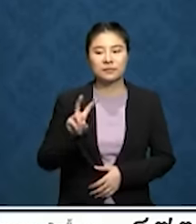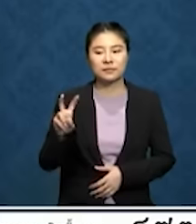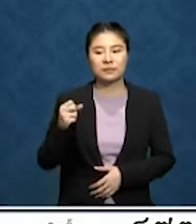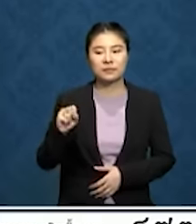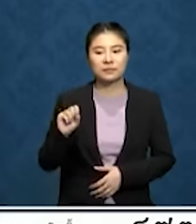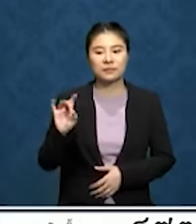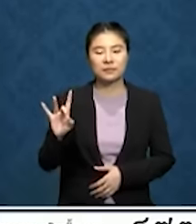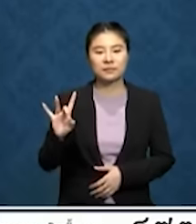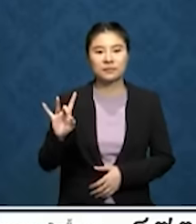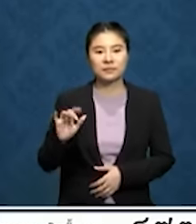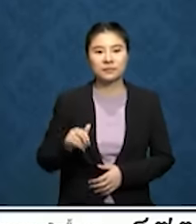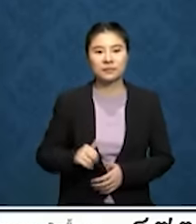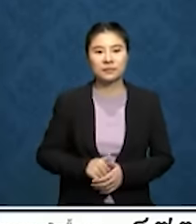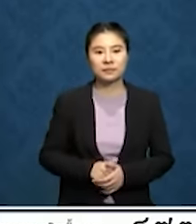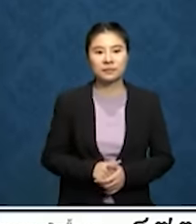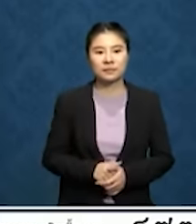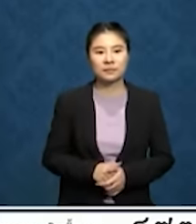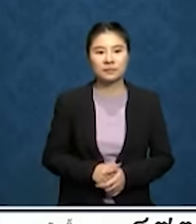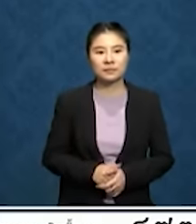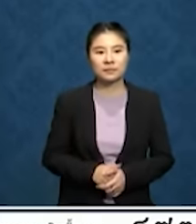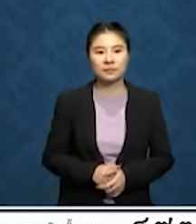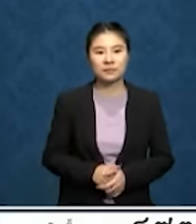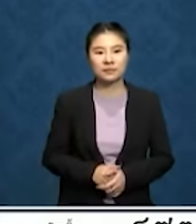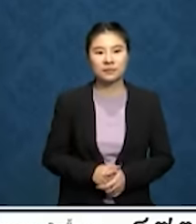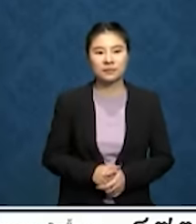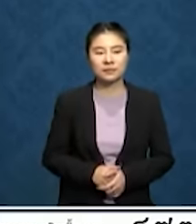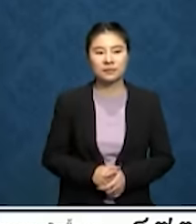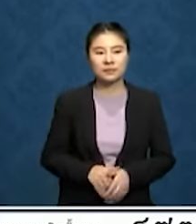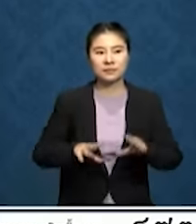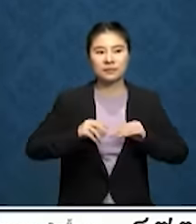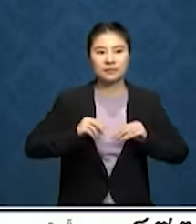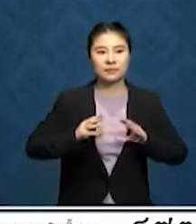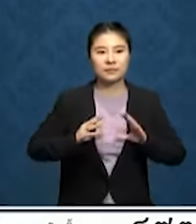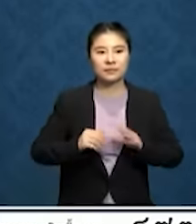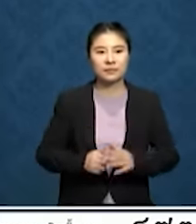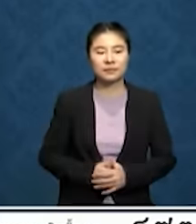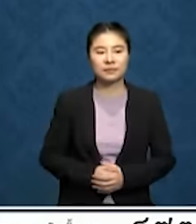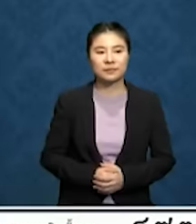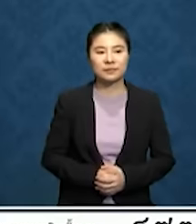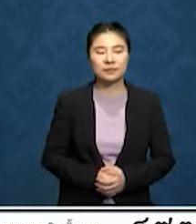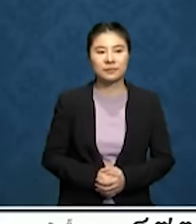218นายประเสริฐพงษ์สอนนุวัฒน ์ไม่เห็นชอบครับ